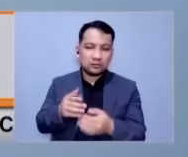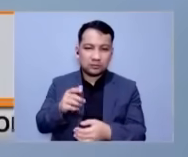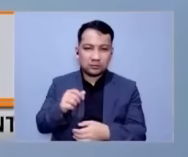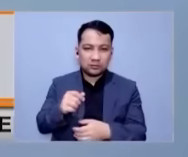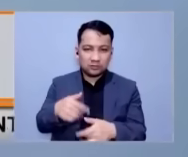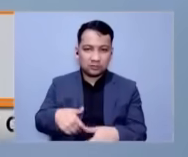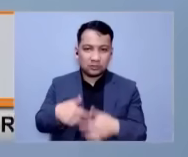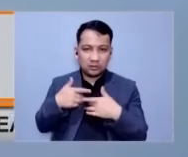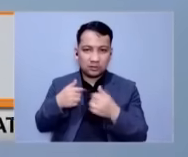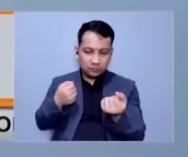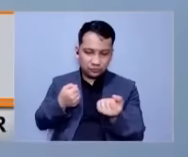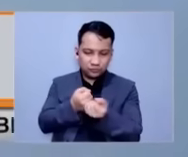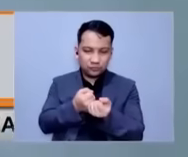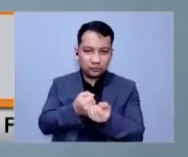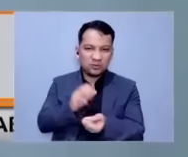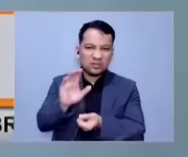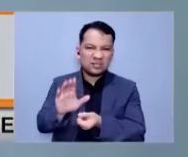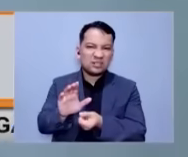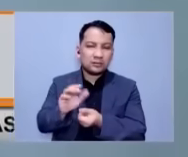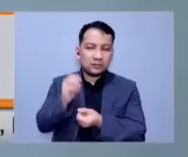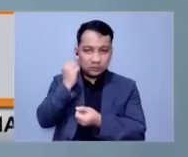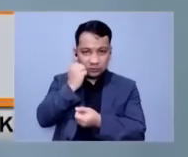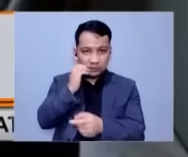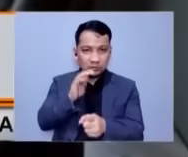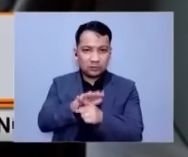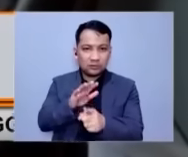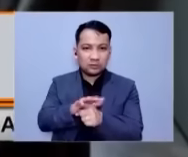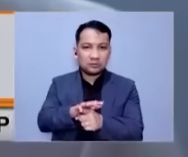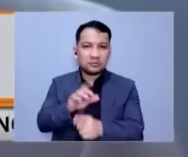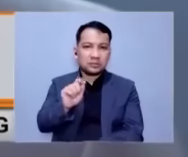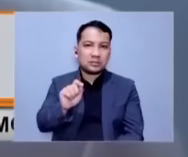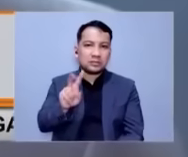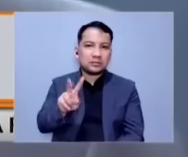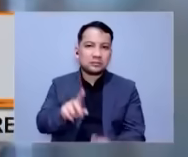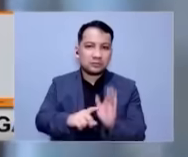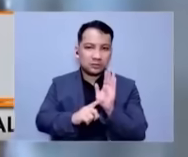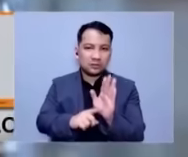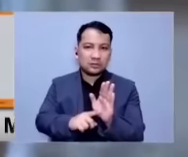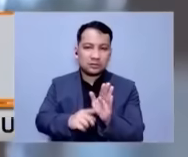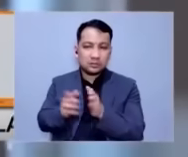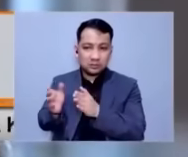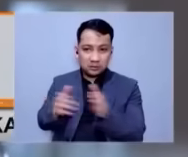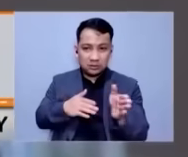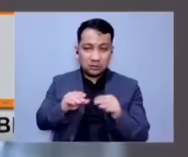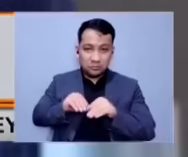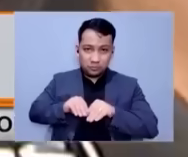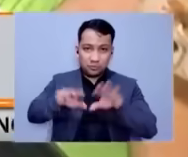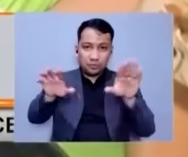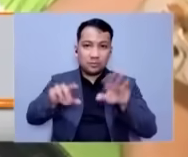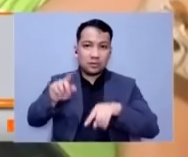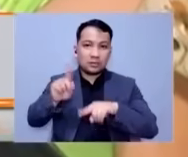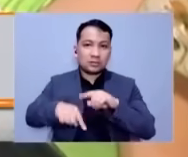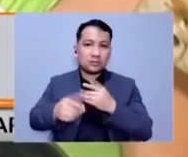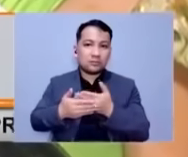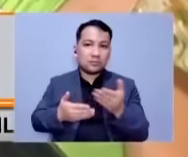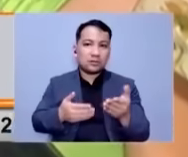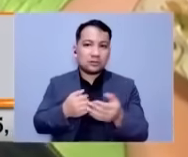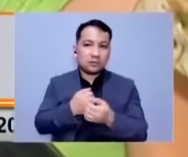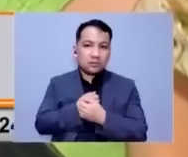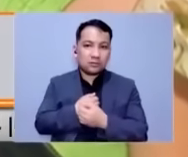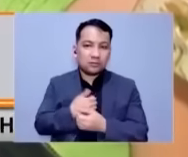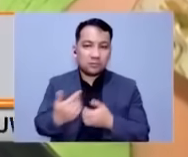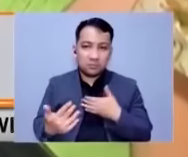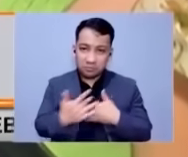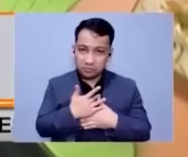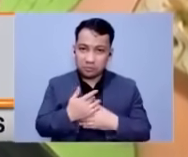ng suporta sa kanilang always trending na serye. Lahat ng platforms na pinapalabas ang Can't Buy Me Love, talagang ramdam mo yung